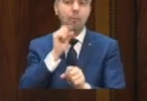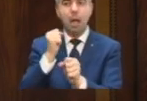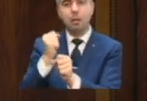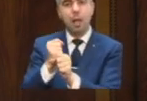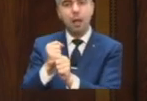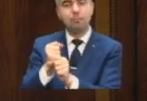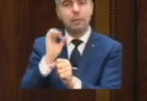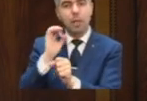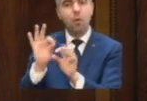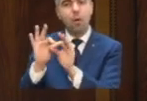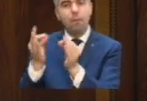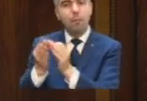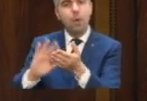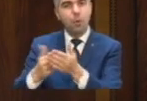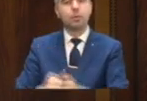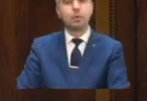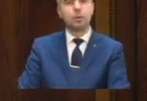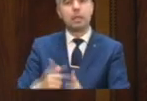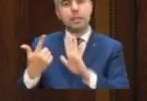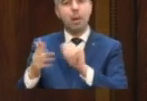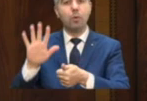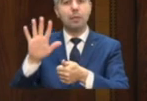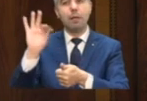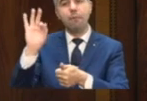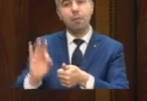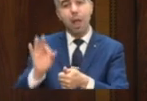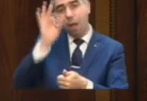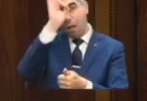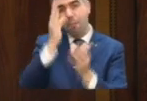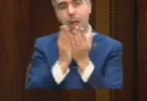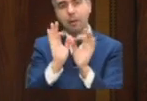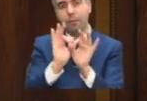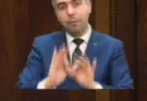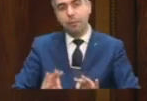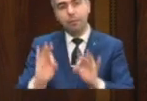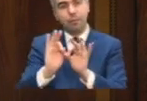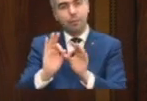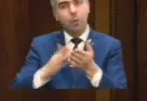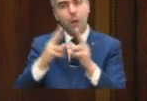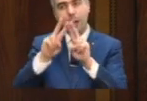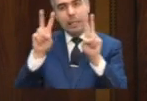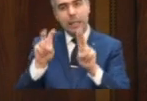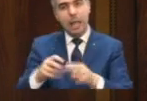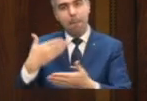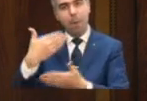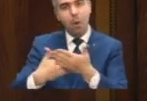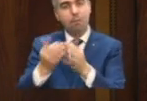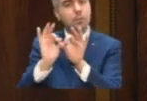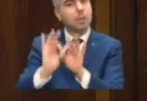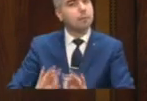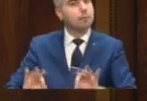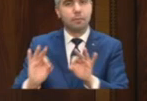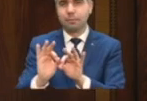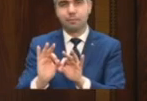منهم 67% منهم كلهم أميات وما عندهم حتى شي مؤهل تقني ولا مهني باش يمارسوا المهنة اللي هما كياكلوا بها